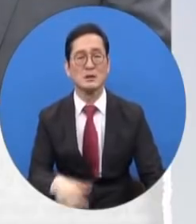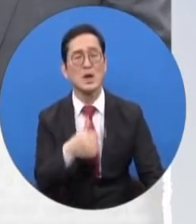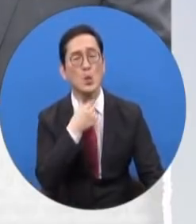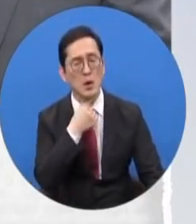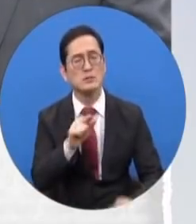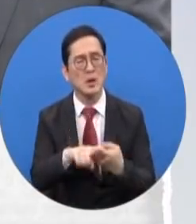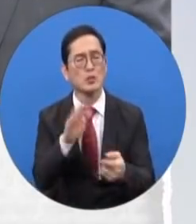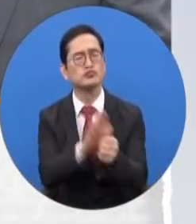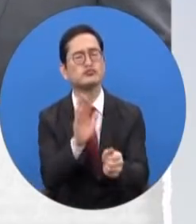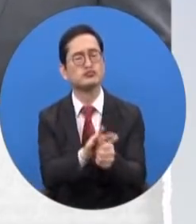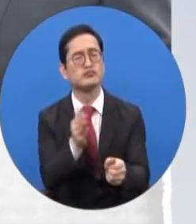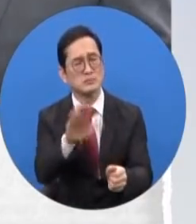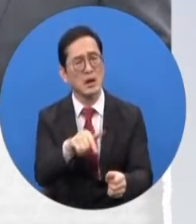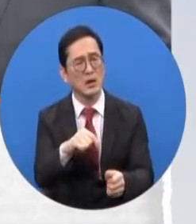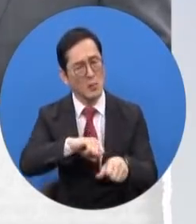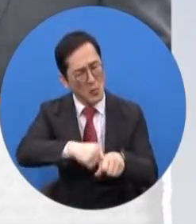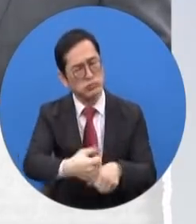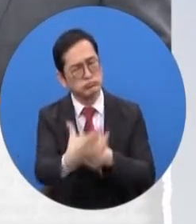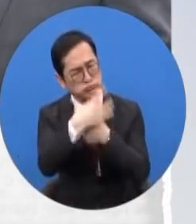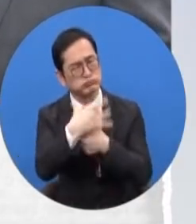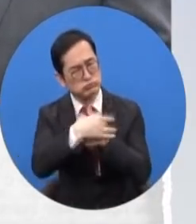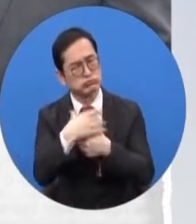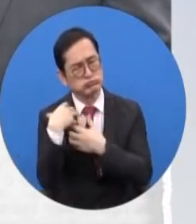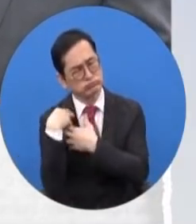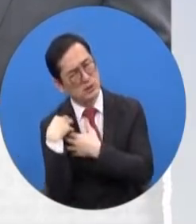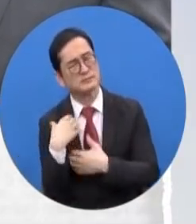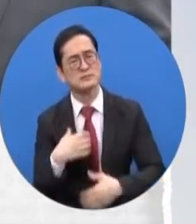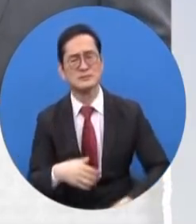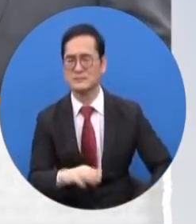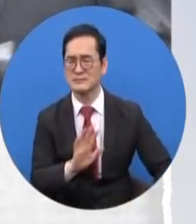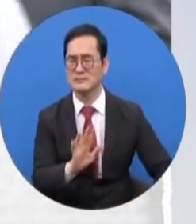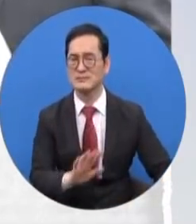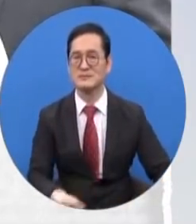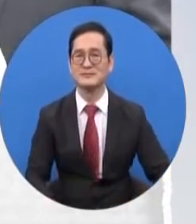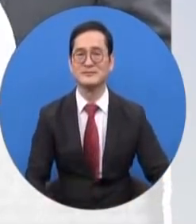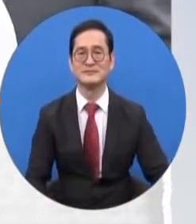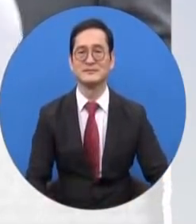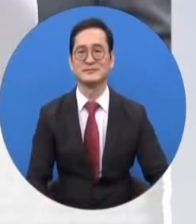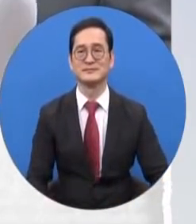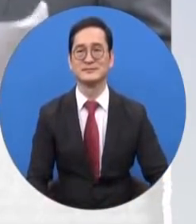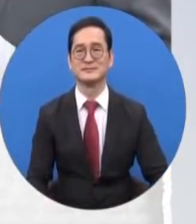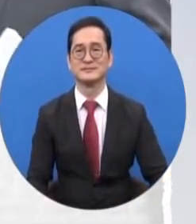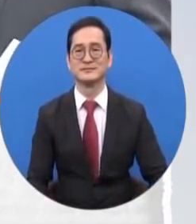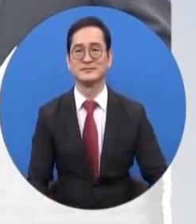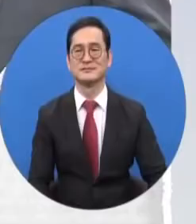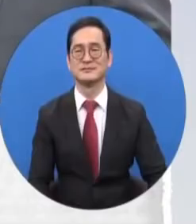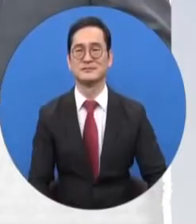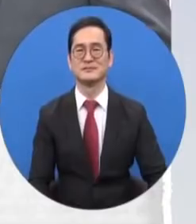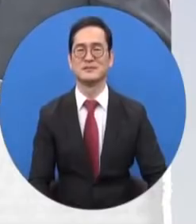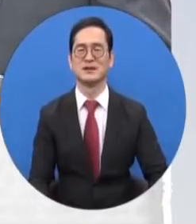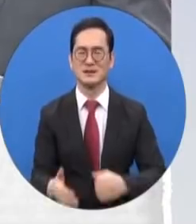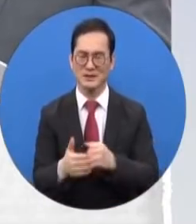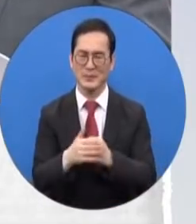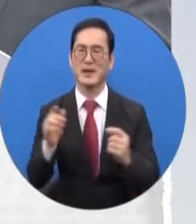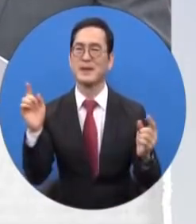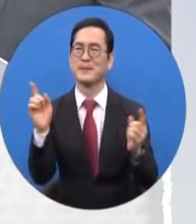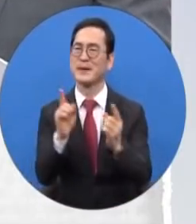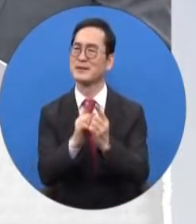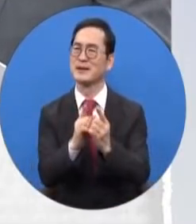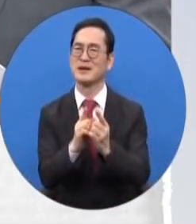알고 있습니다만 예. 무리하다라는 것이죠. 무리하다. 예. 그렇기 때문에 지금 이 만남이